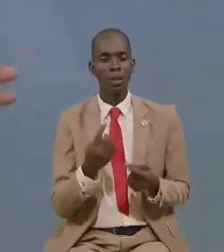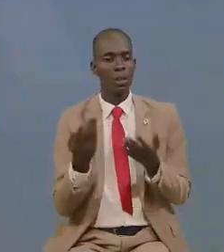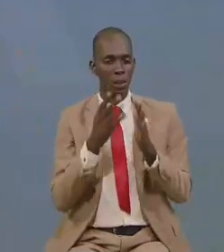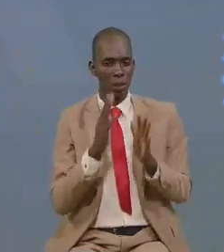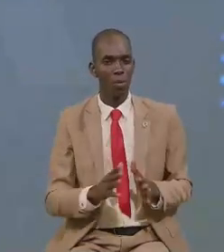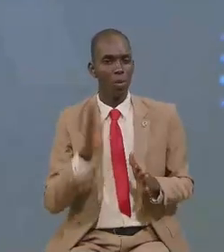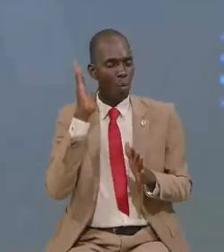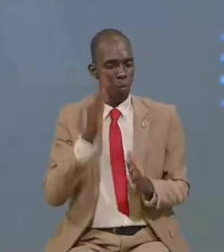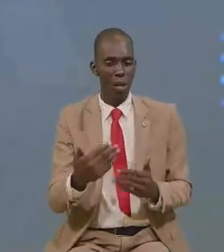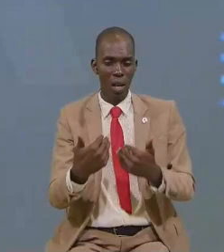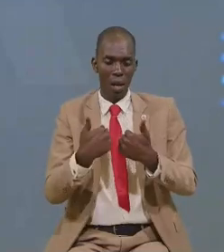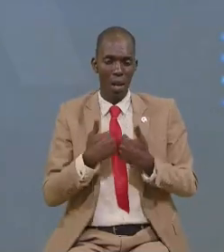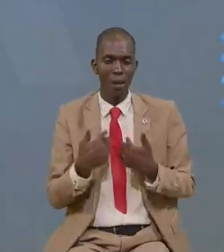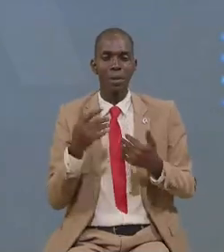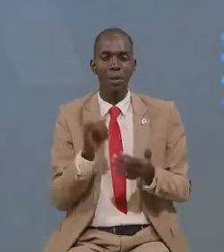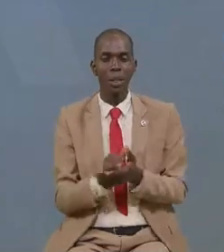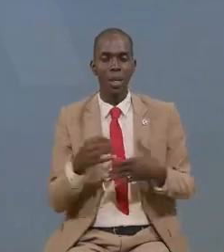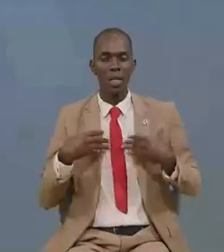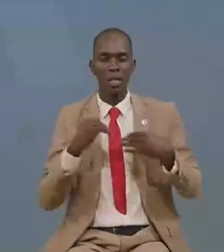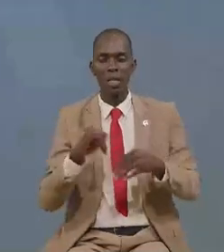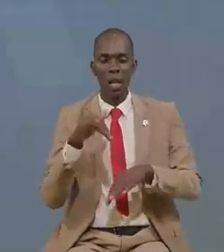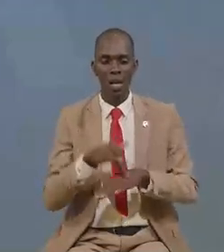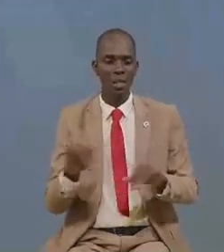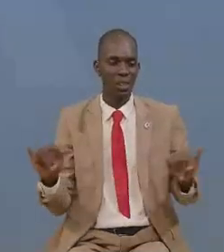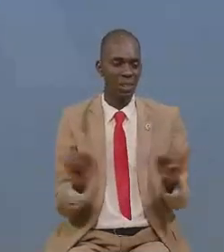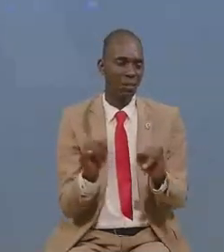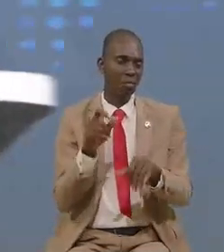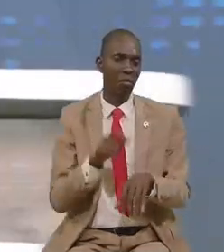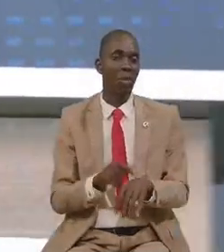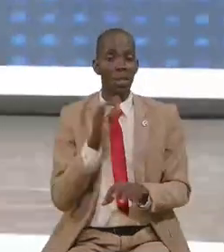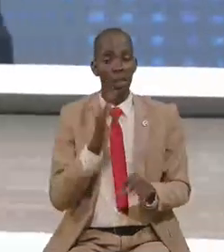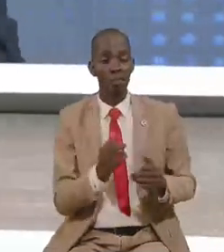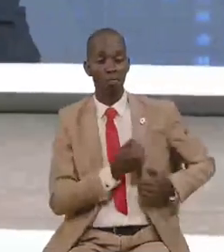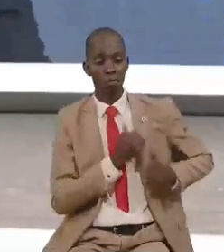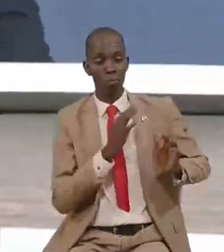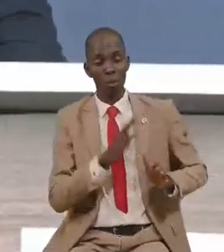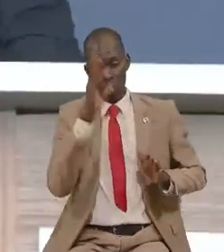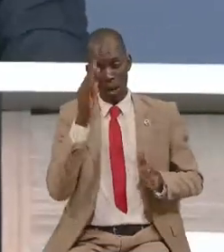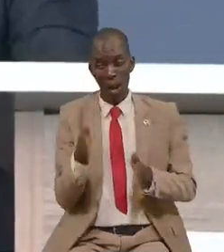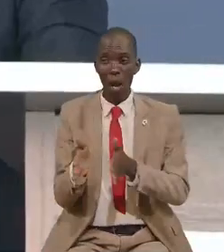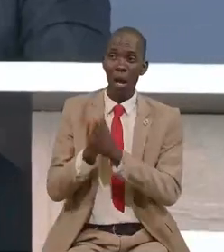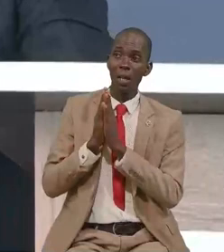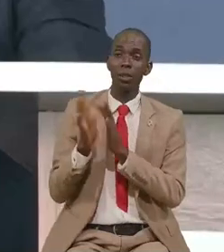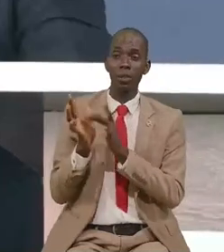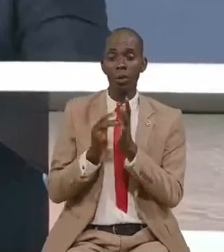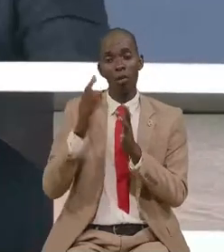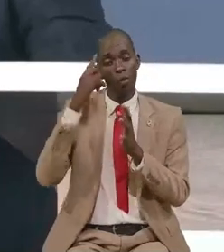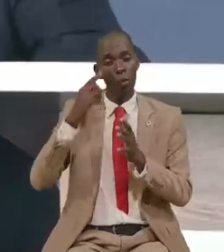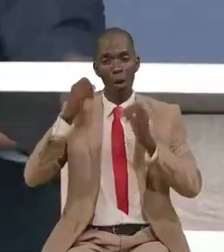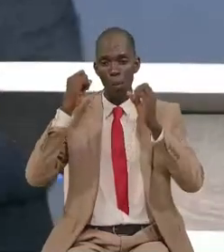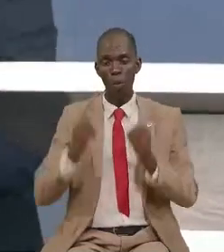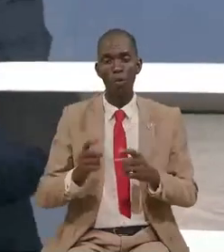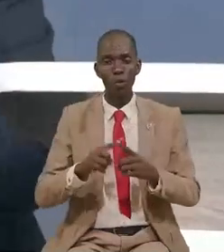à l'heure même. S'il avait demandé la puissance pour mener une vie